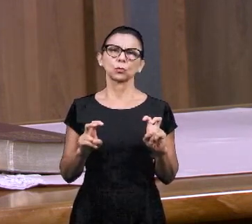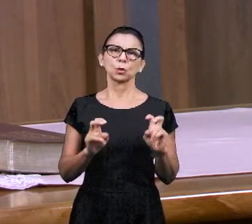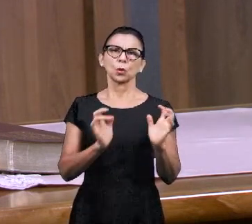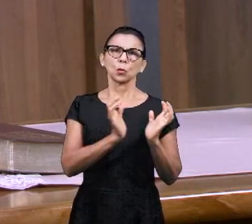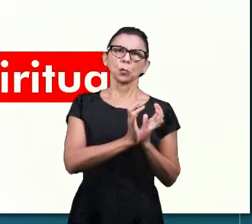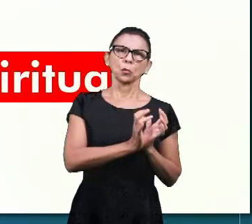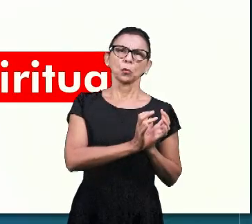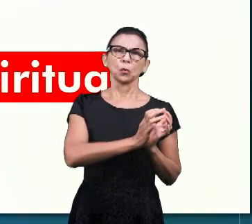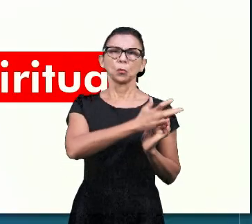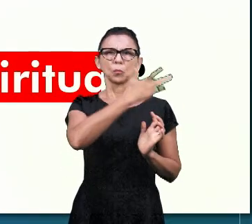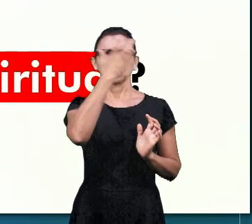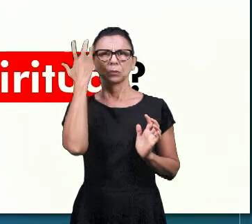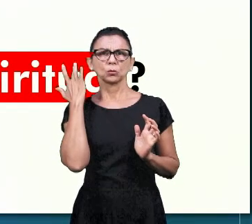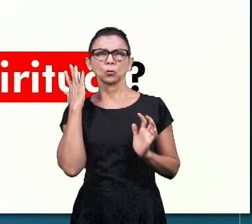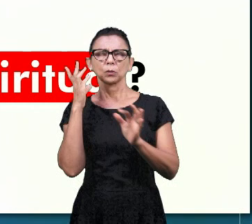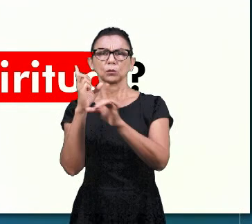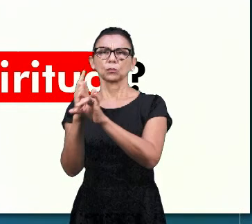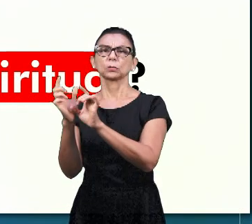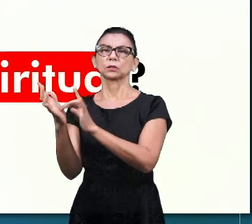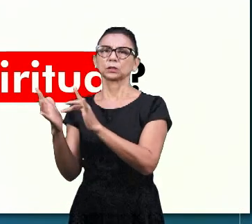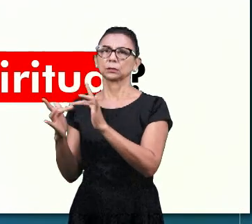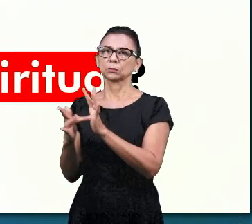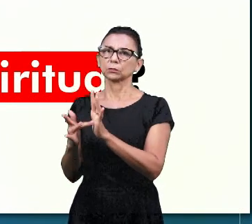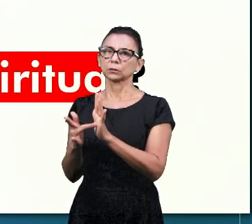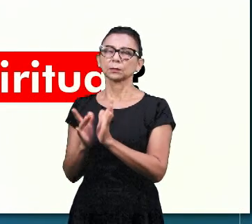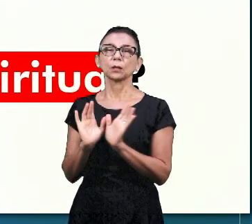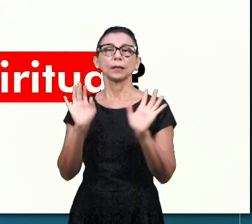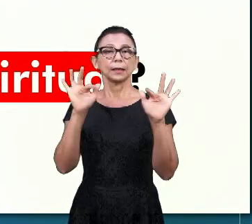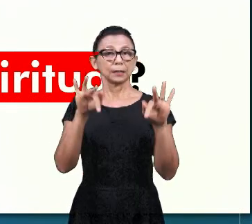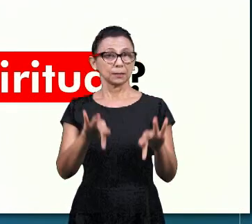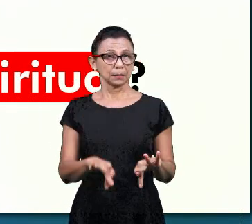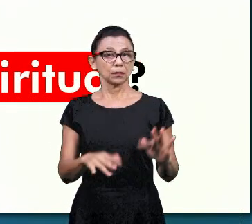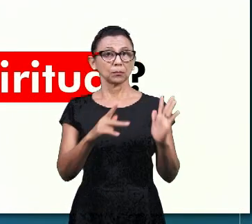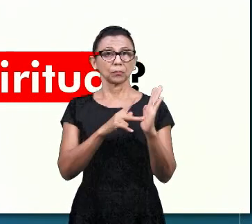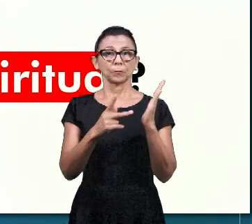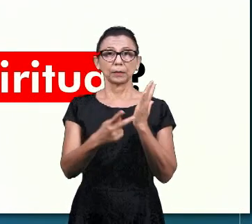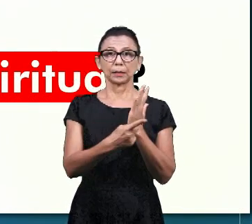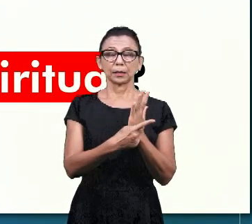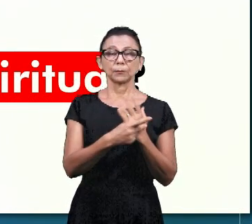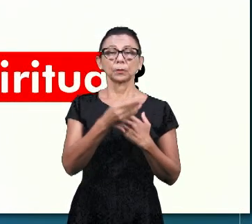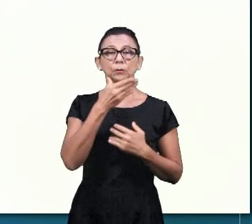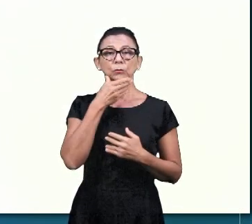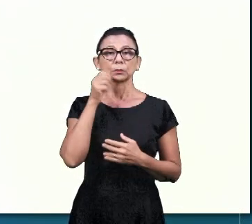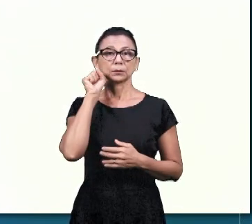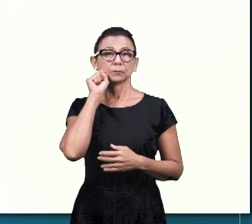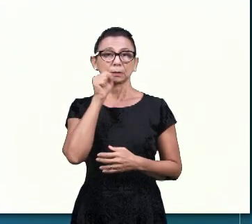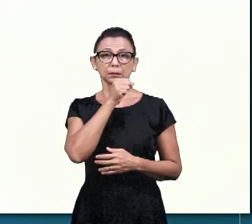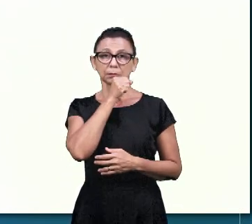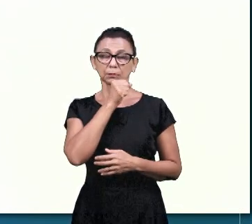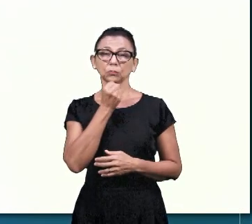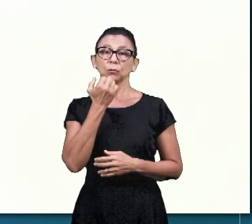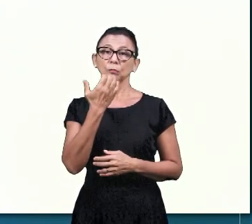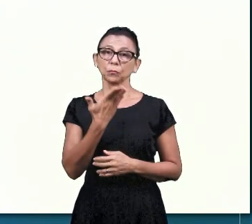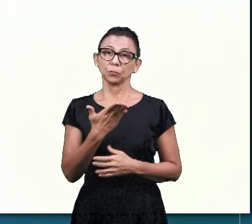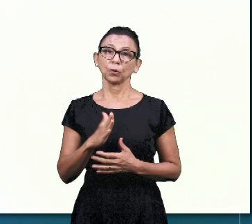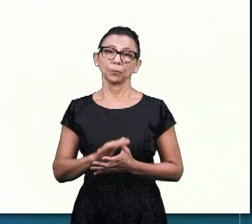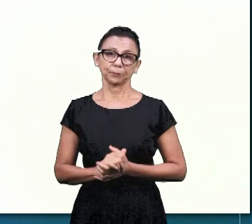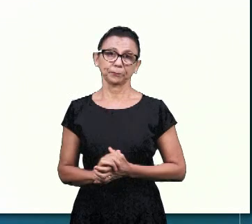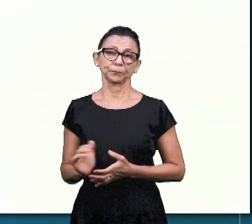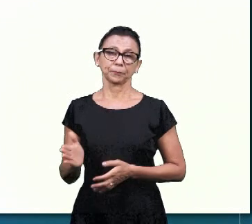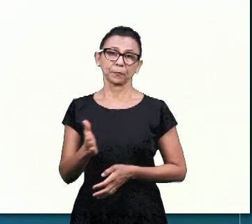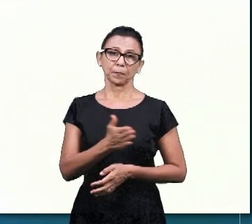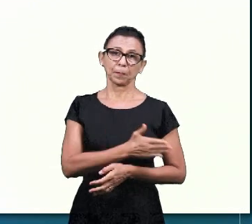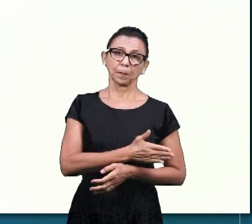Seigneur Jésus. Donc, en terminant la parabole Bon Samaritain, la première étape des études sur les rencontres avec le